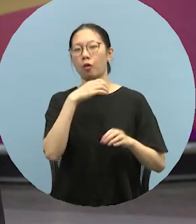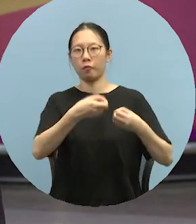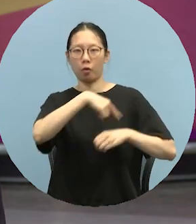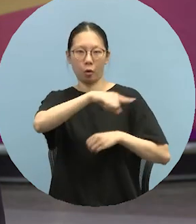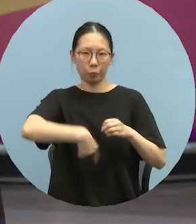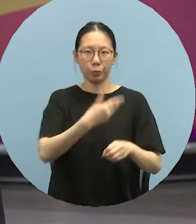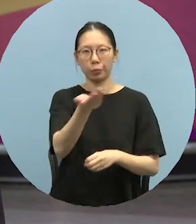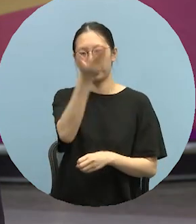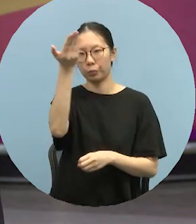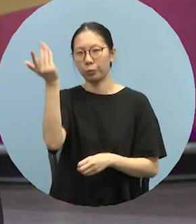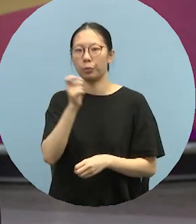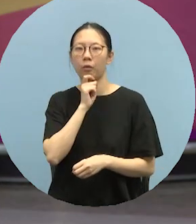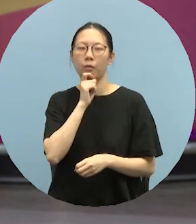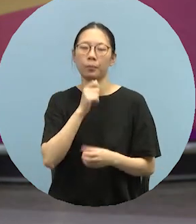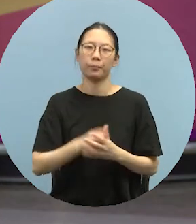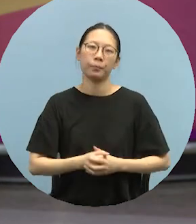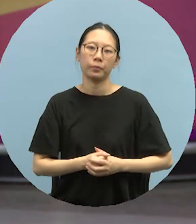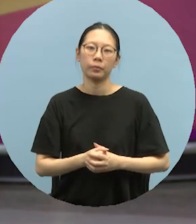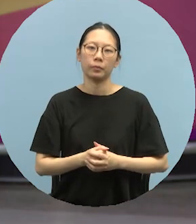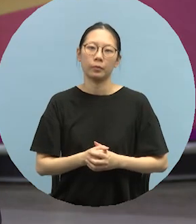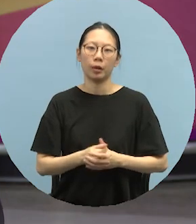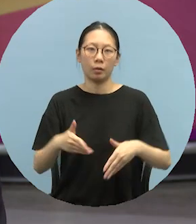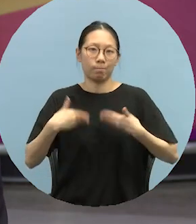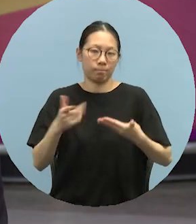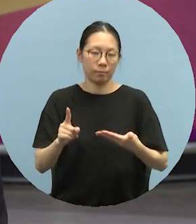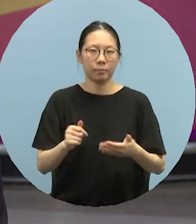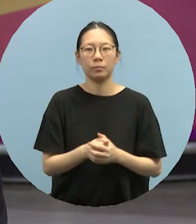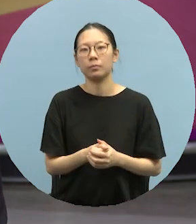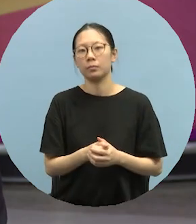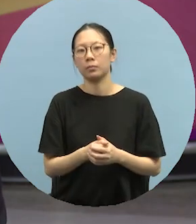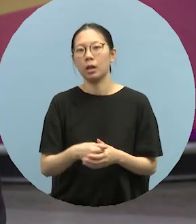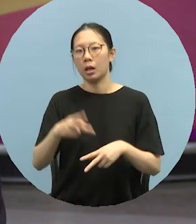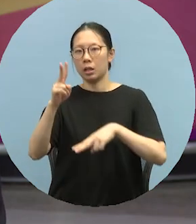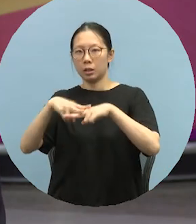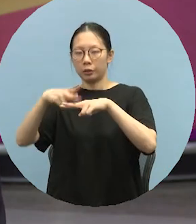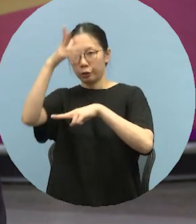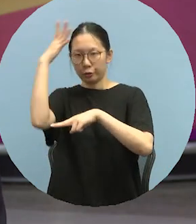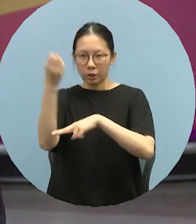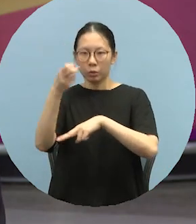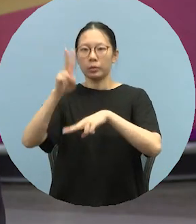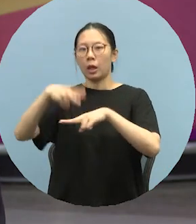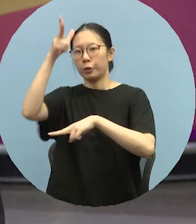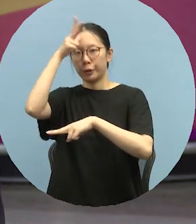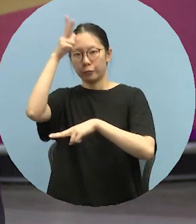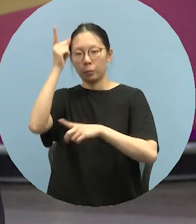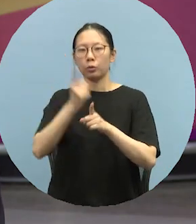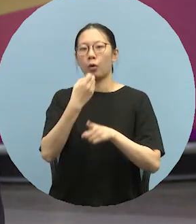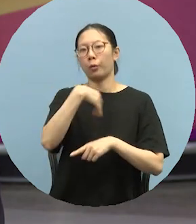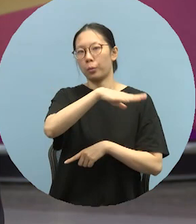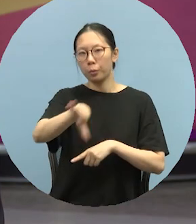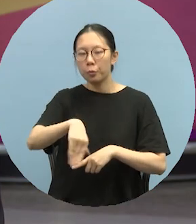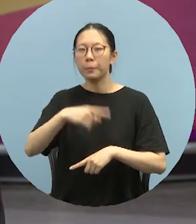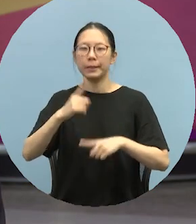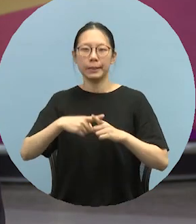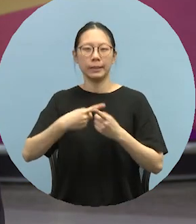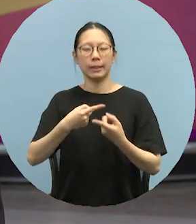香港科學園，充分體現習主席和中央對香港同胞的深